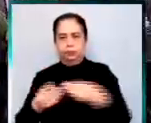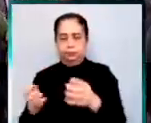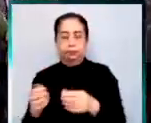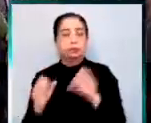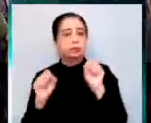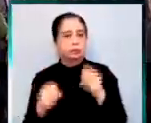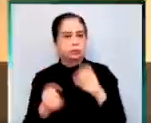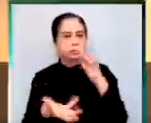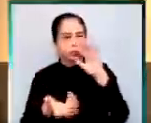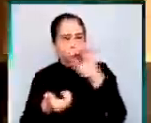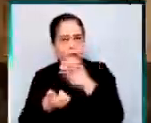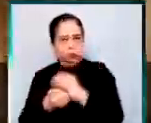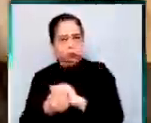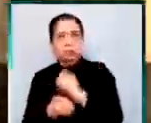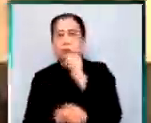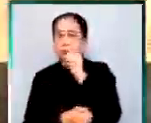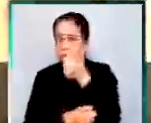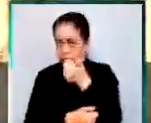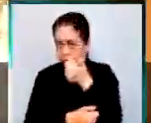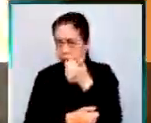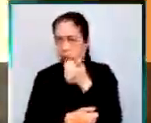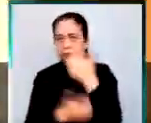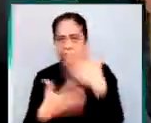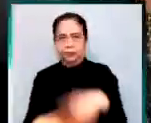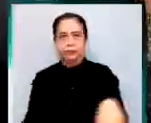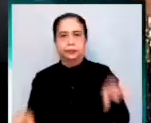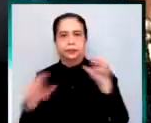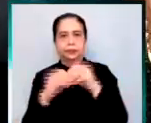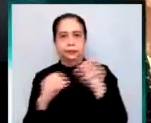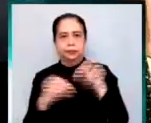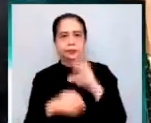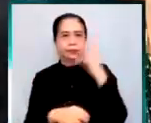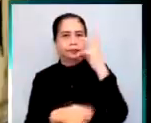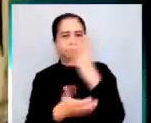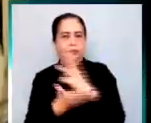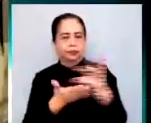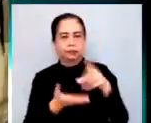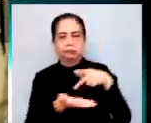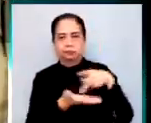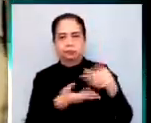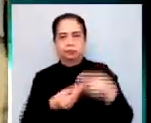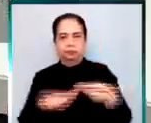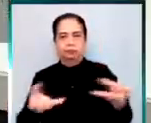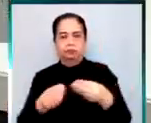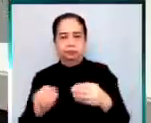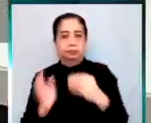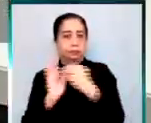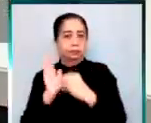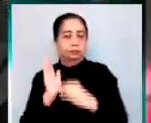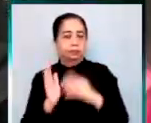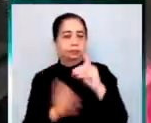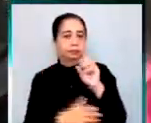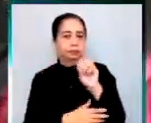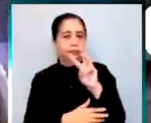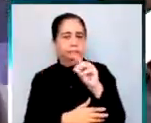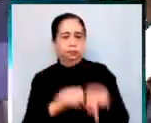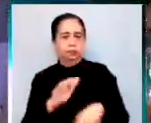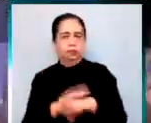na raw ito bukas sa pagtatapos ng kanilang 6 na linggong payout. Sa tala ng DSWD, umabot sa